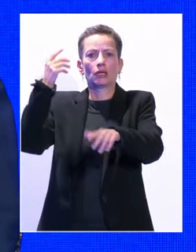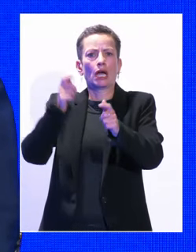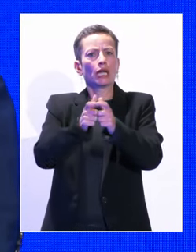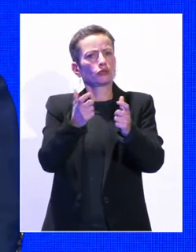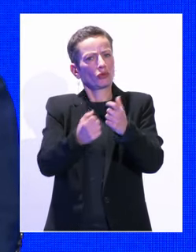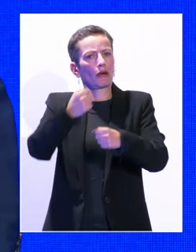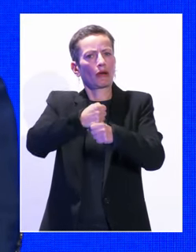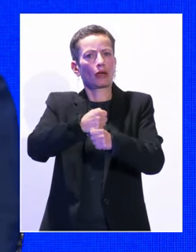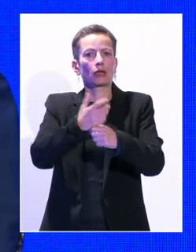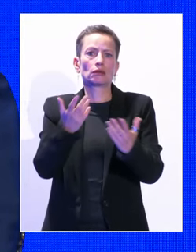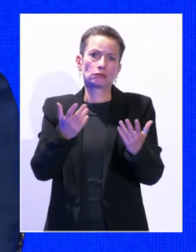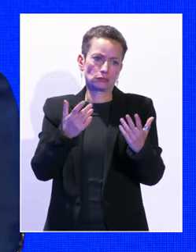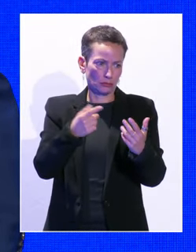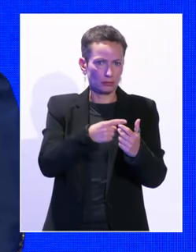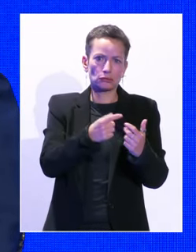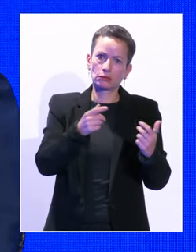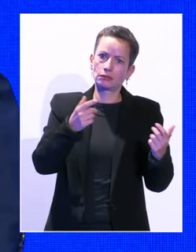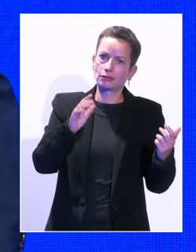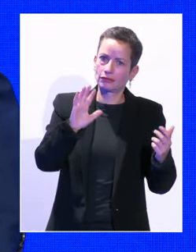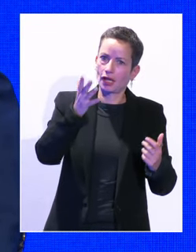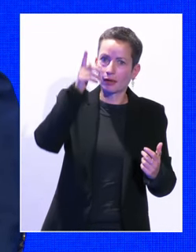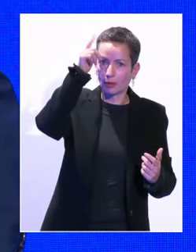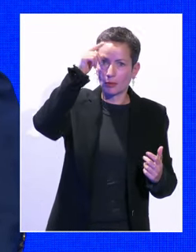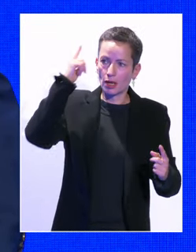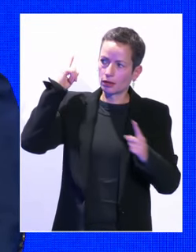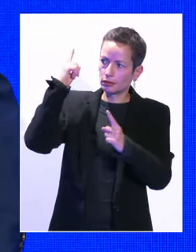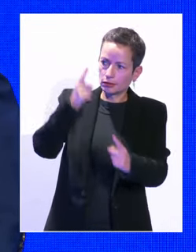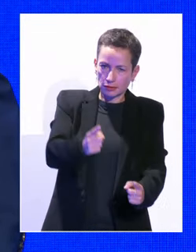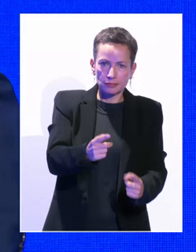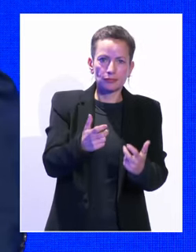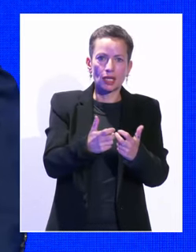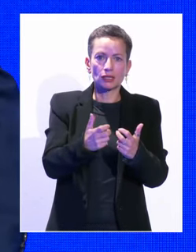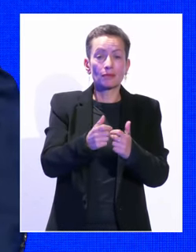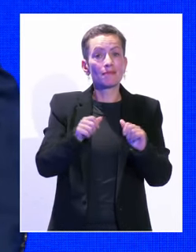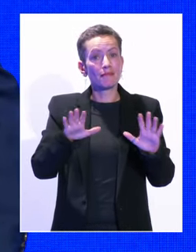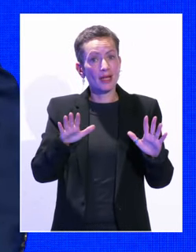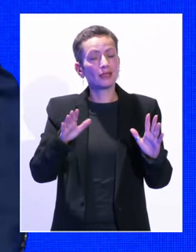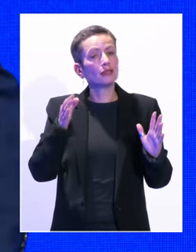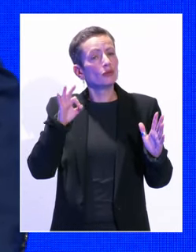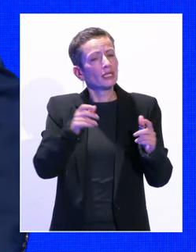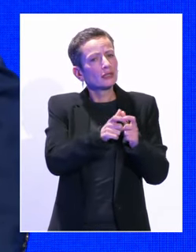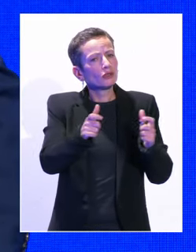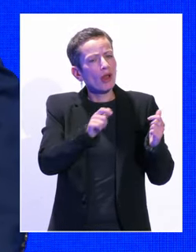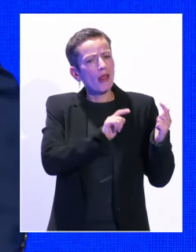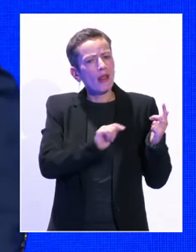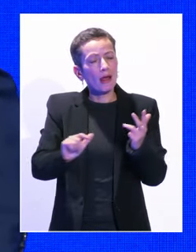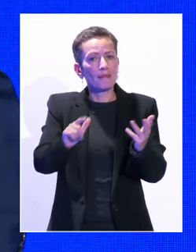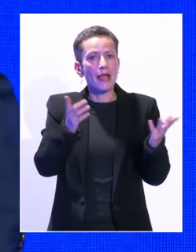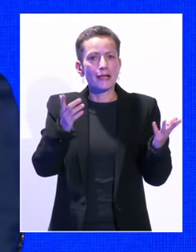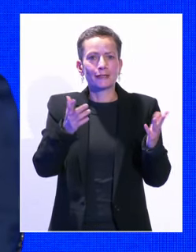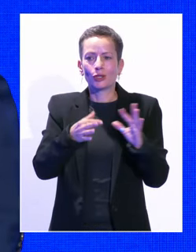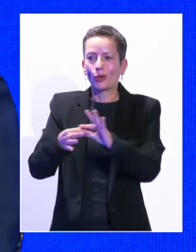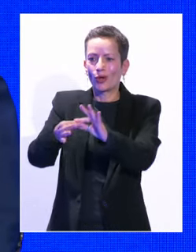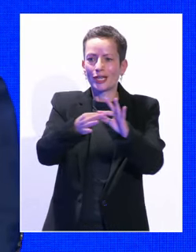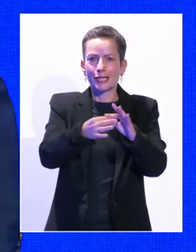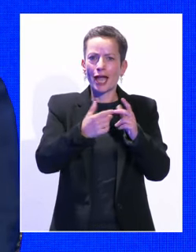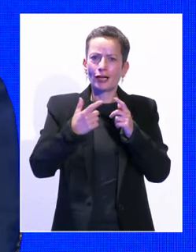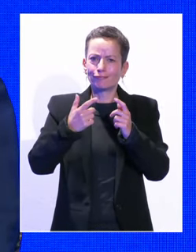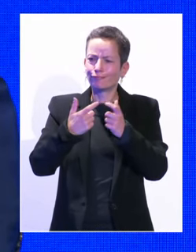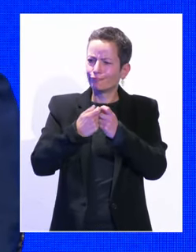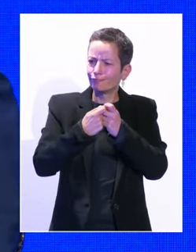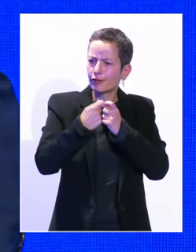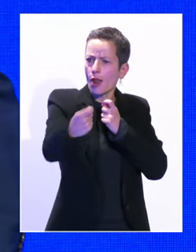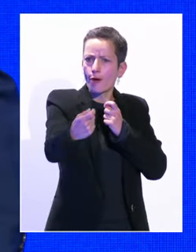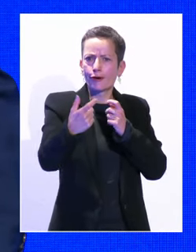mérite d'avoir duré, notre Ve République, mais qui n'ont pas permis de construire l'unité à long terme,